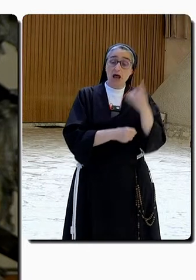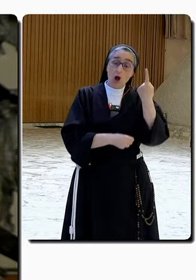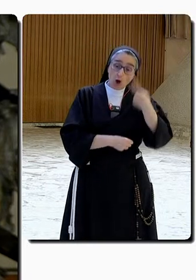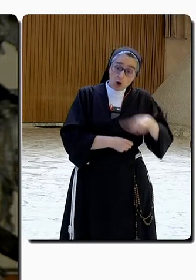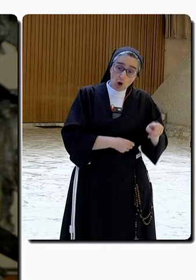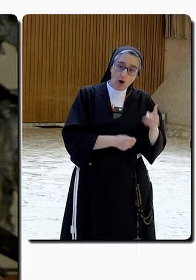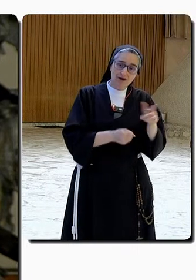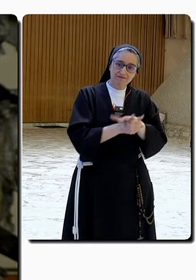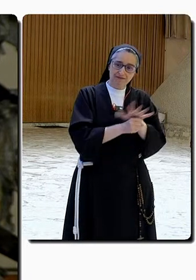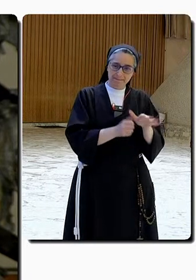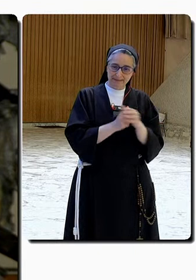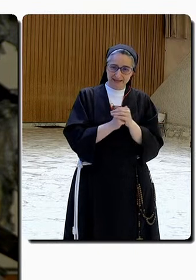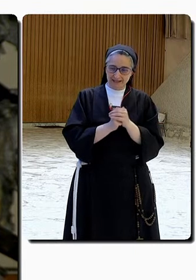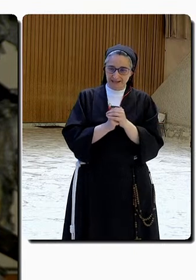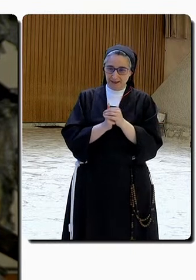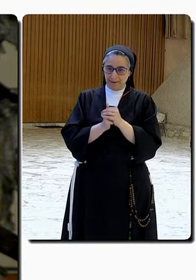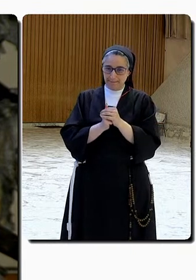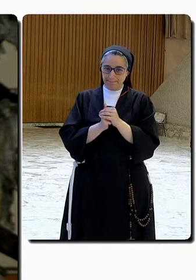famiglie.